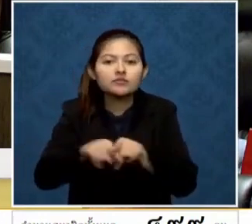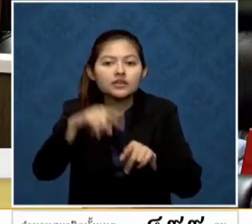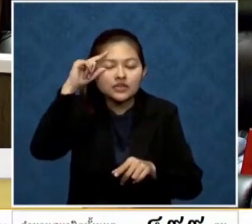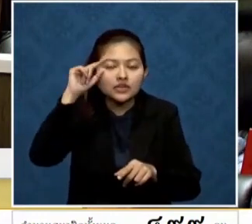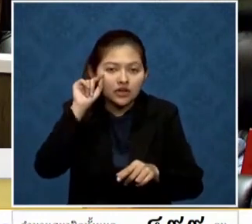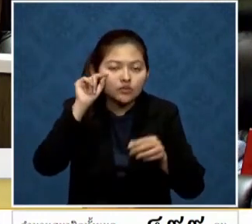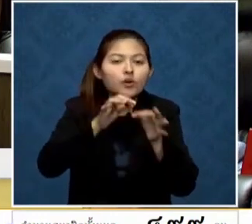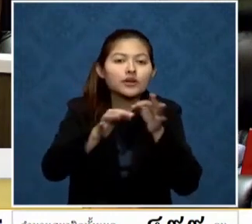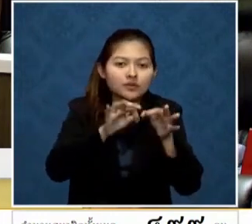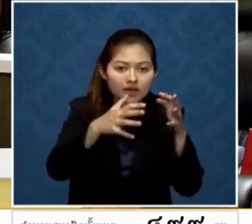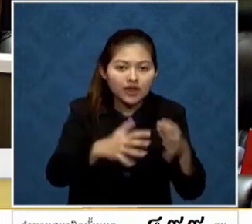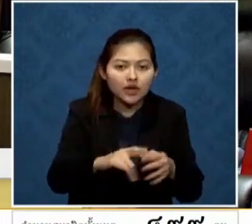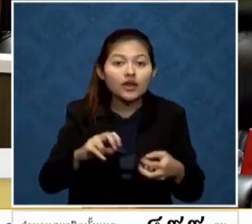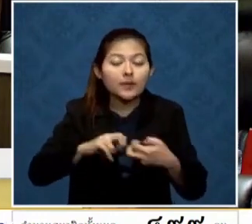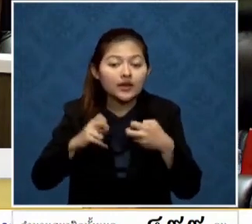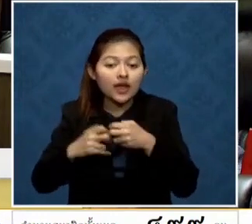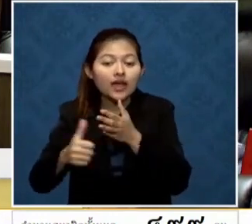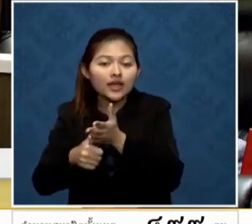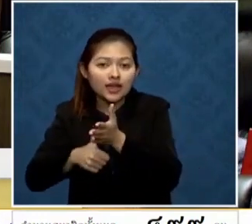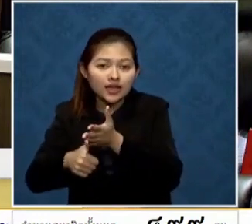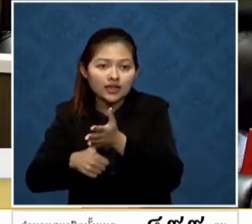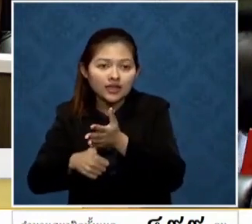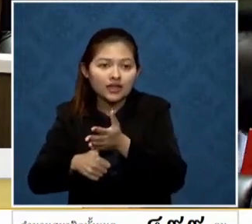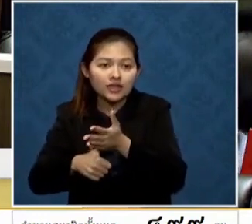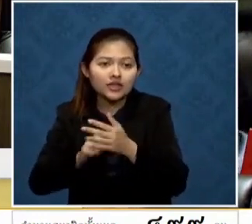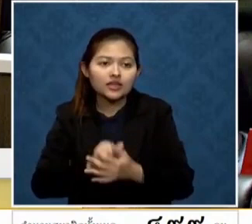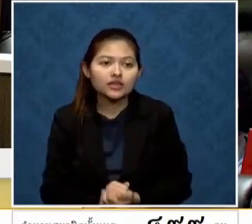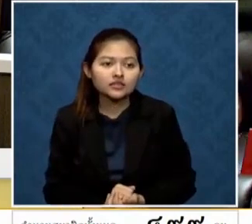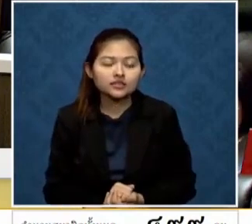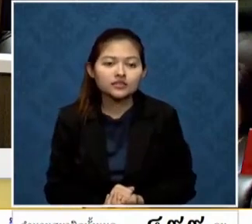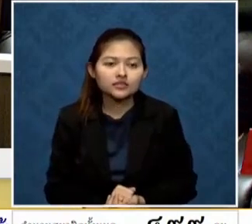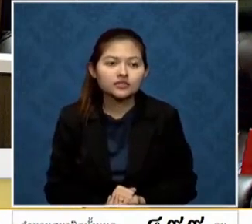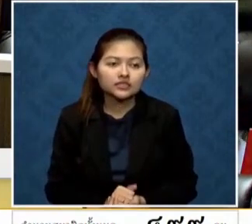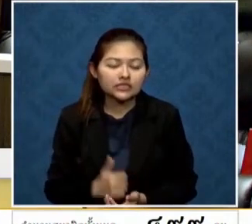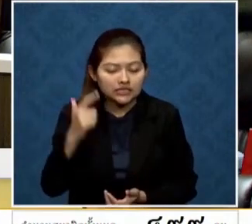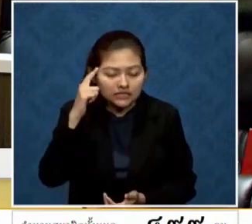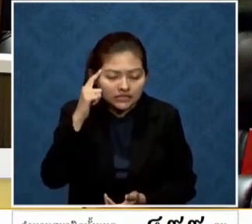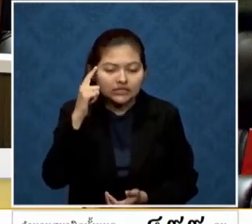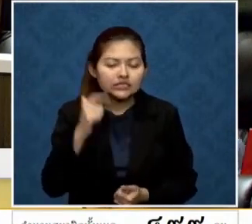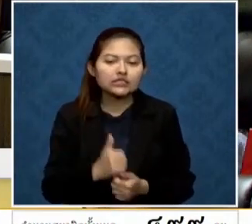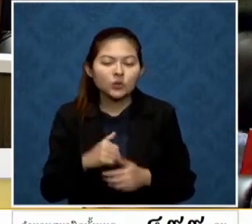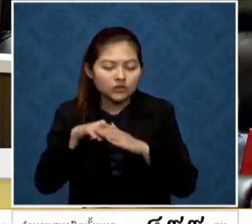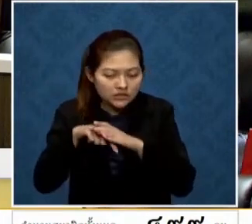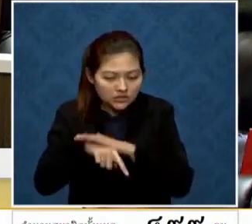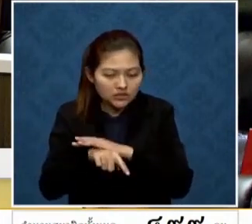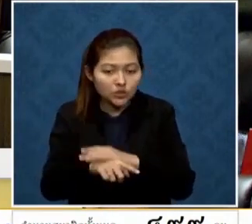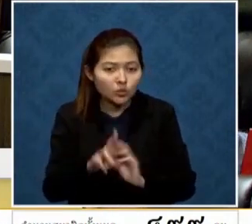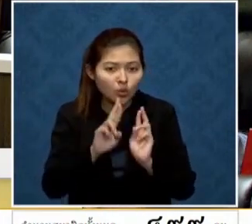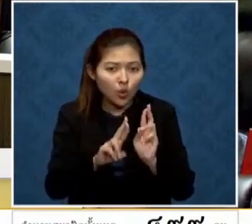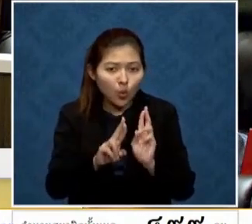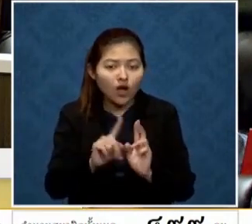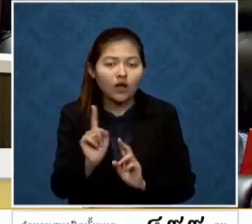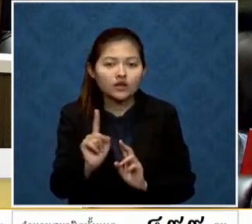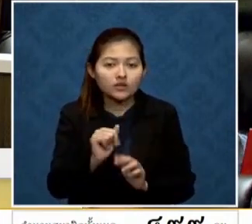ในเรื่องนี้การจะแก้ปัญหาลิงเนี่ยมันเป็นเรื่องของความ sensitiveด้วยนะครับเราต้องระวังว่าจะมีปัญหา